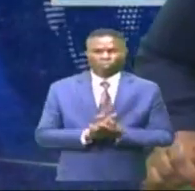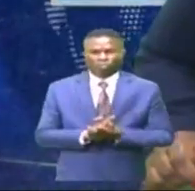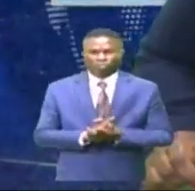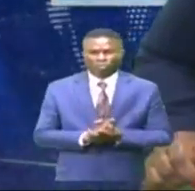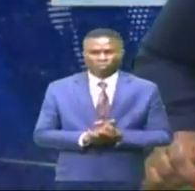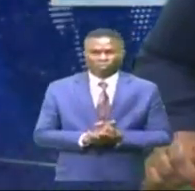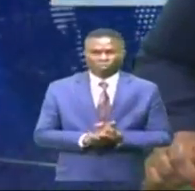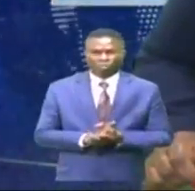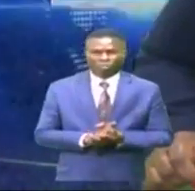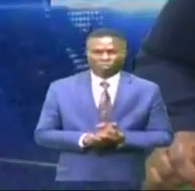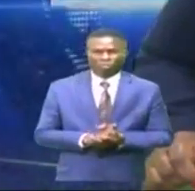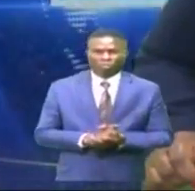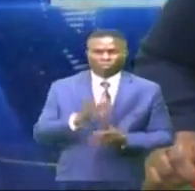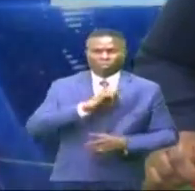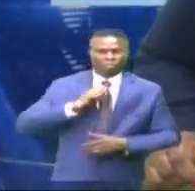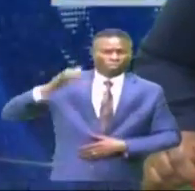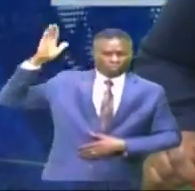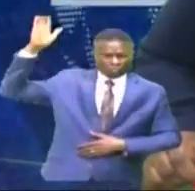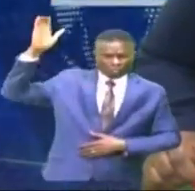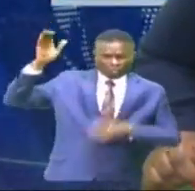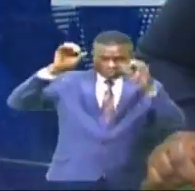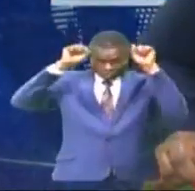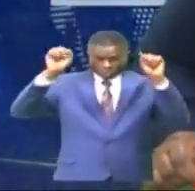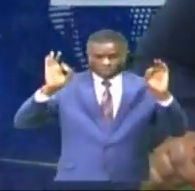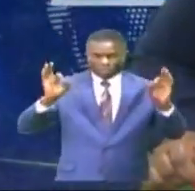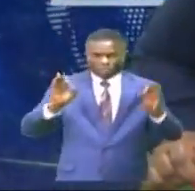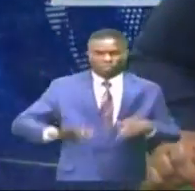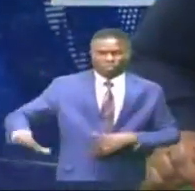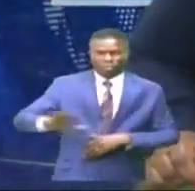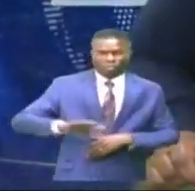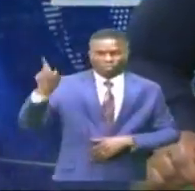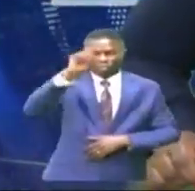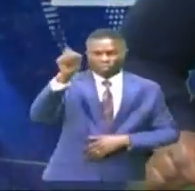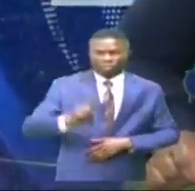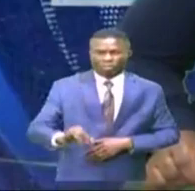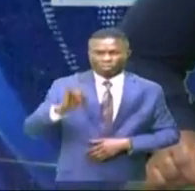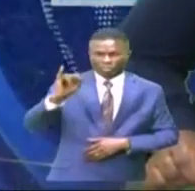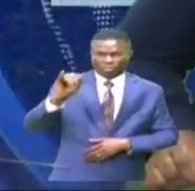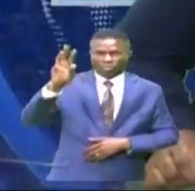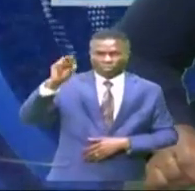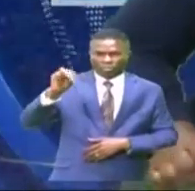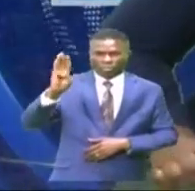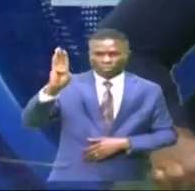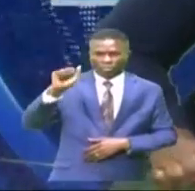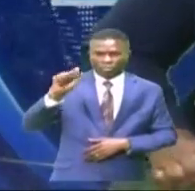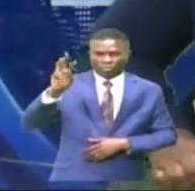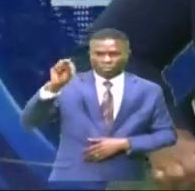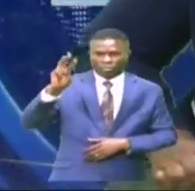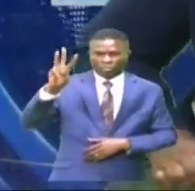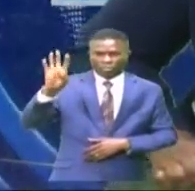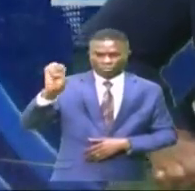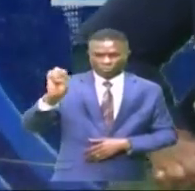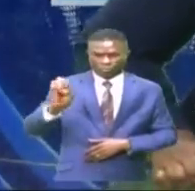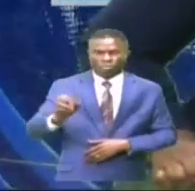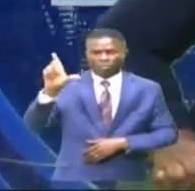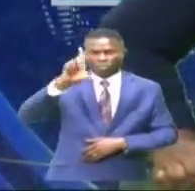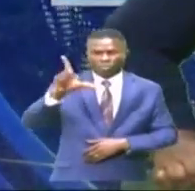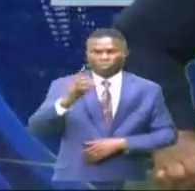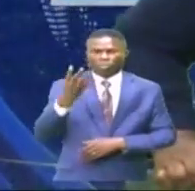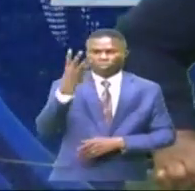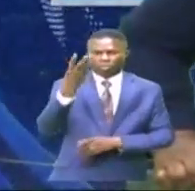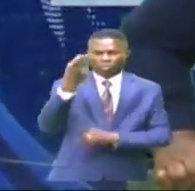prestation de serment du nouveau chef d'État Zimbabwe le lundi 4 septembre Félix Antoine